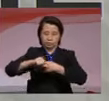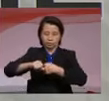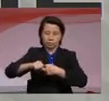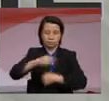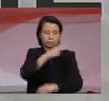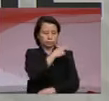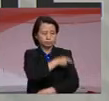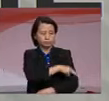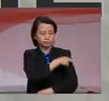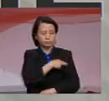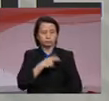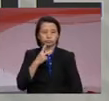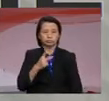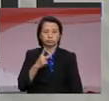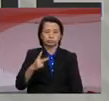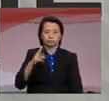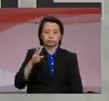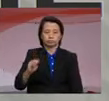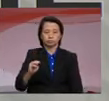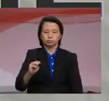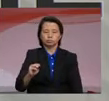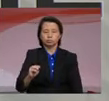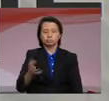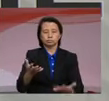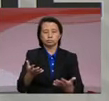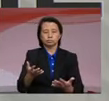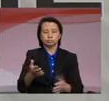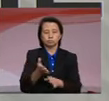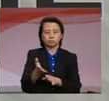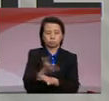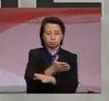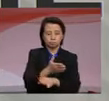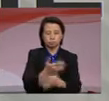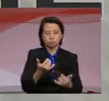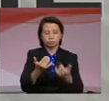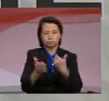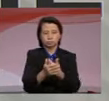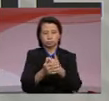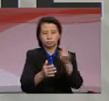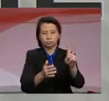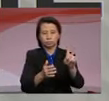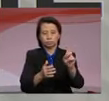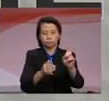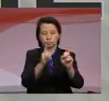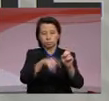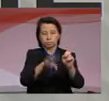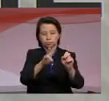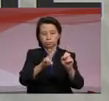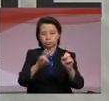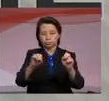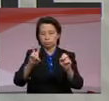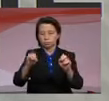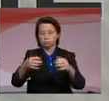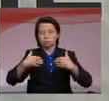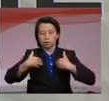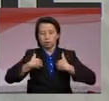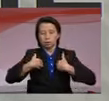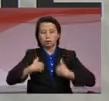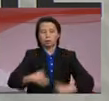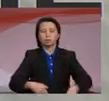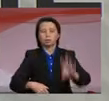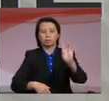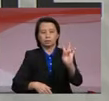di Hospital Kementerian Kesihatan Malaysia iaitu pre-op testing setakat 20 Julai 2020 adalah